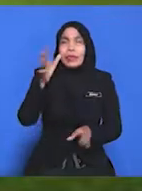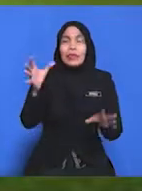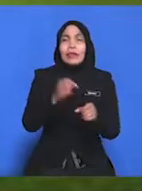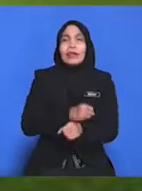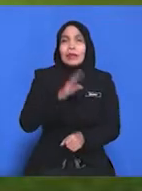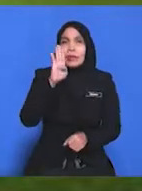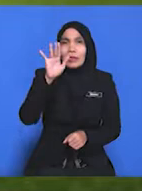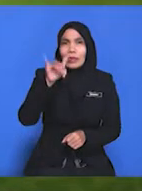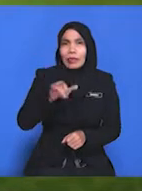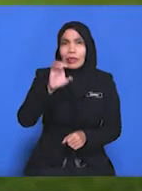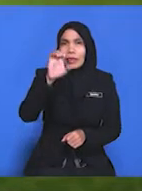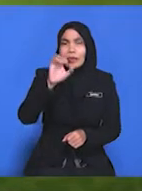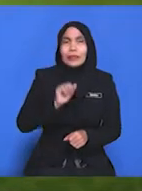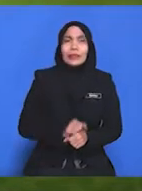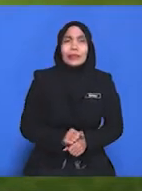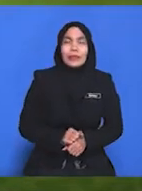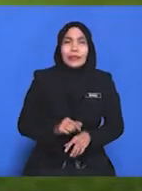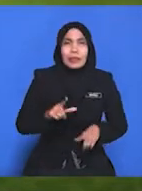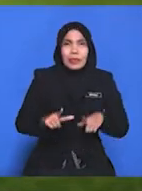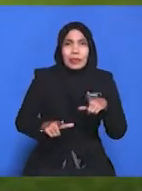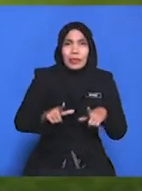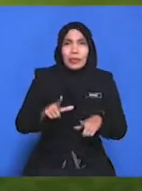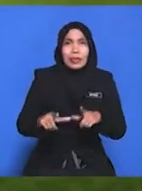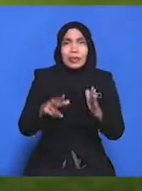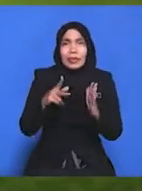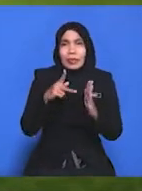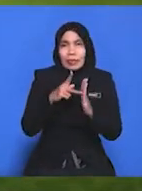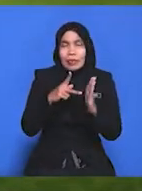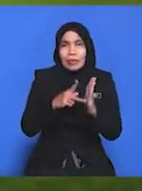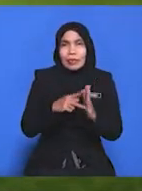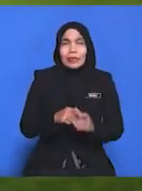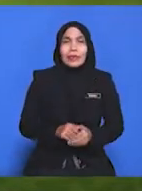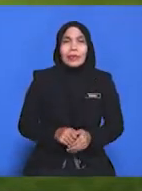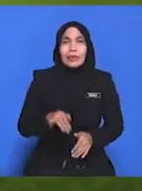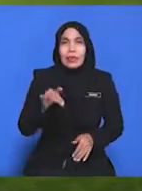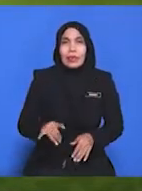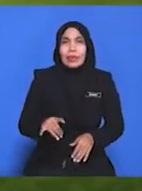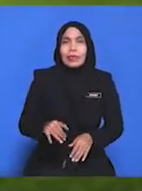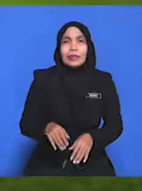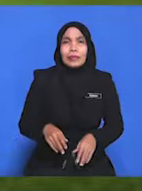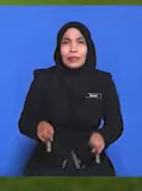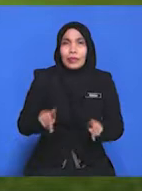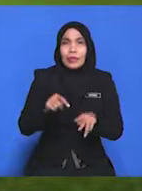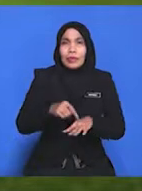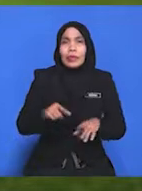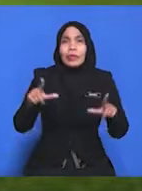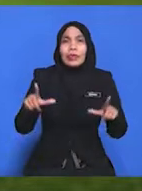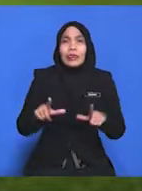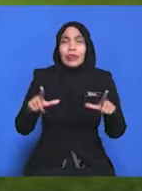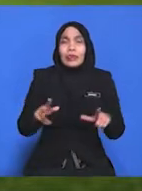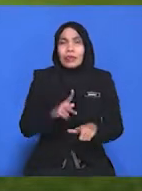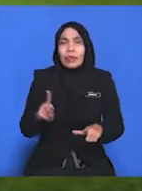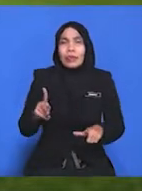Begitulah seterusnya, langkah-langkah pengiraan yang perlu kita lakukan bagi mencari jumlah pastikan